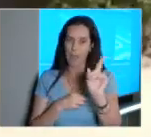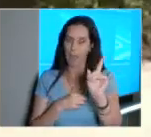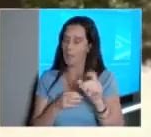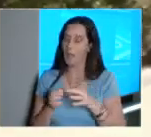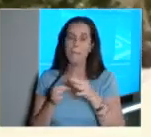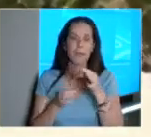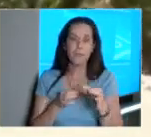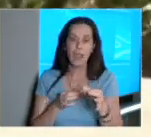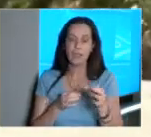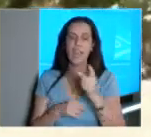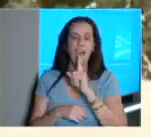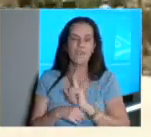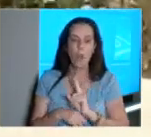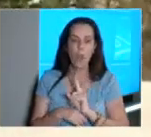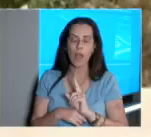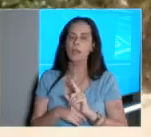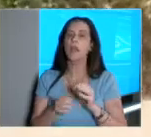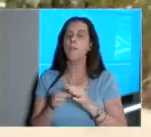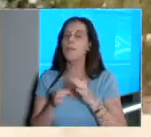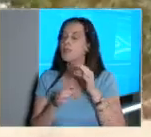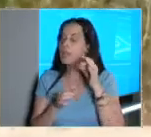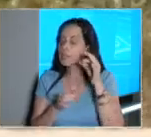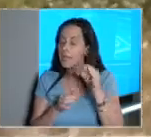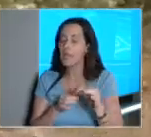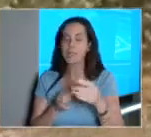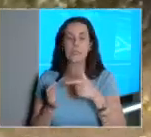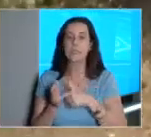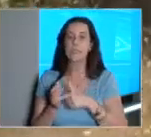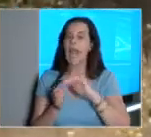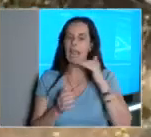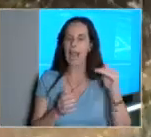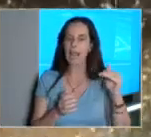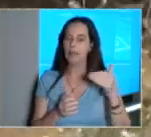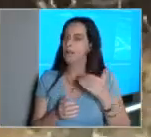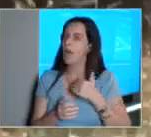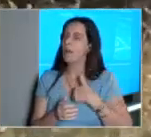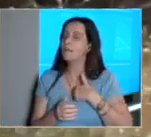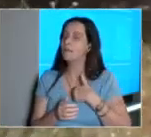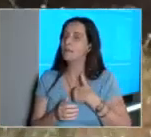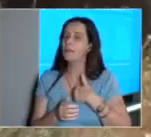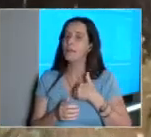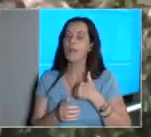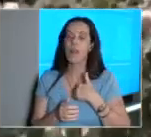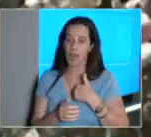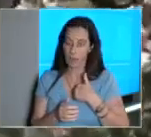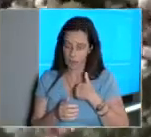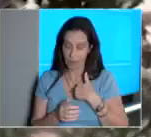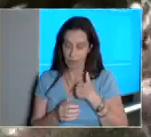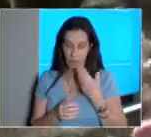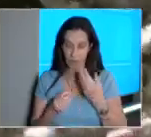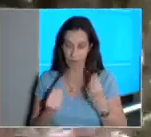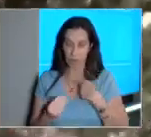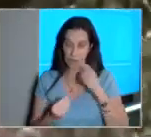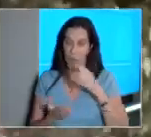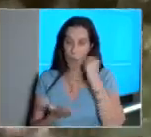פריפריה זה יכול להיות הפולה, והפריפריה של הפריפריה זה אזור הגליל. אני הפריפריה של הפריפריה של הפריפריה, עוד מעט